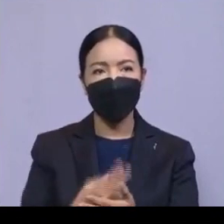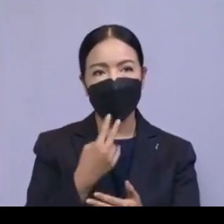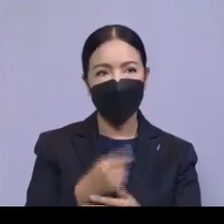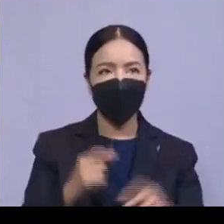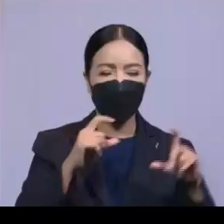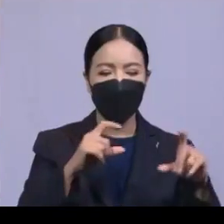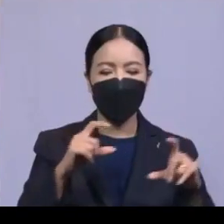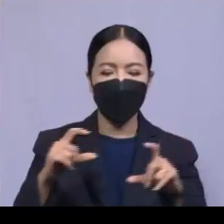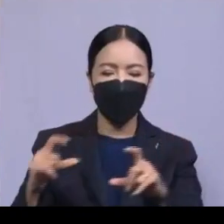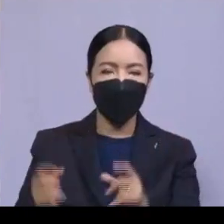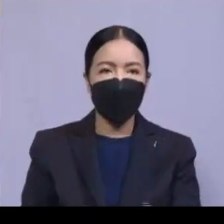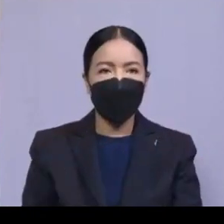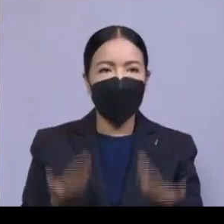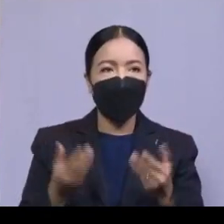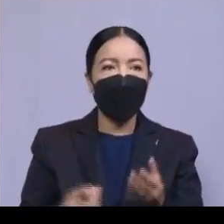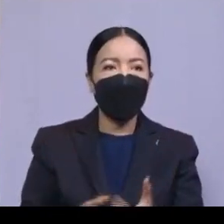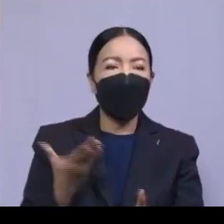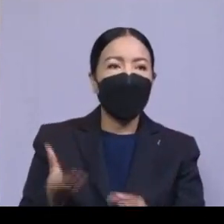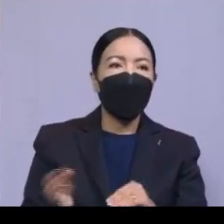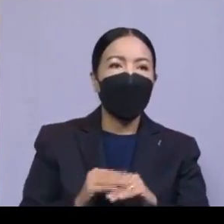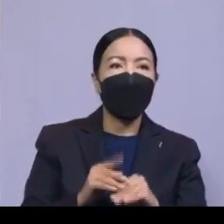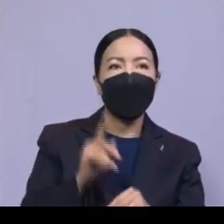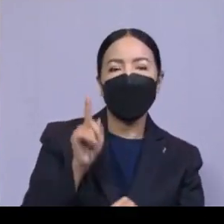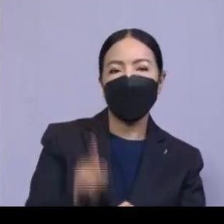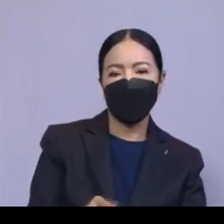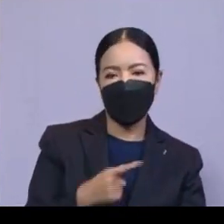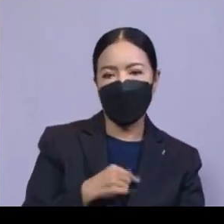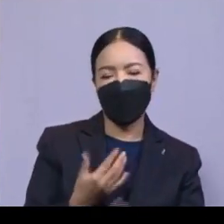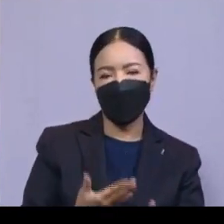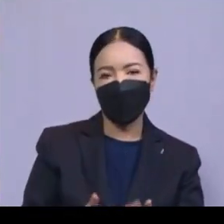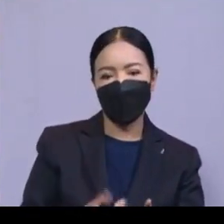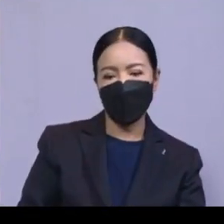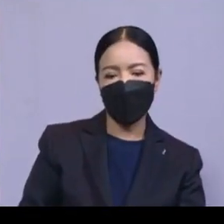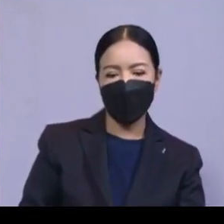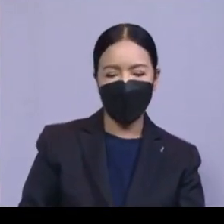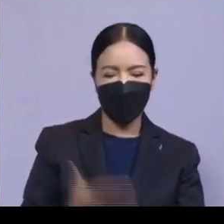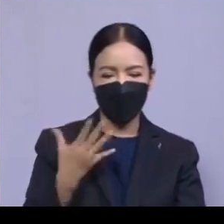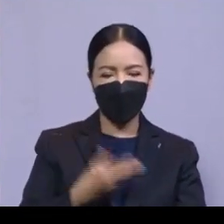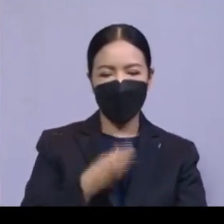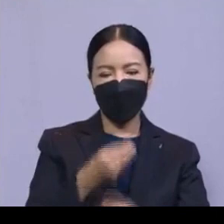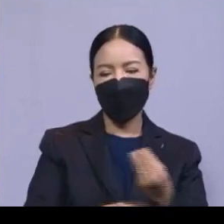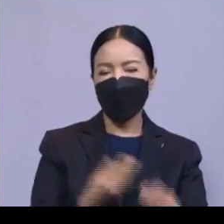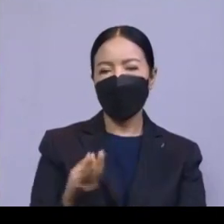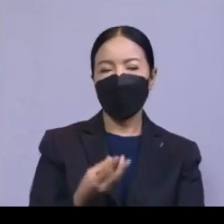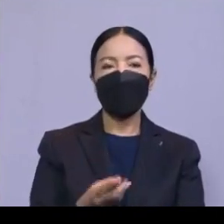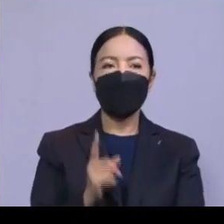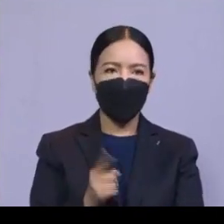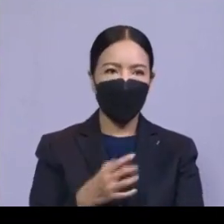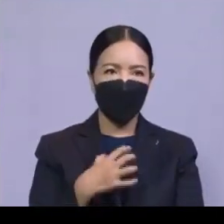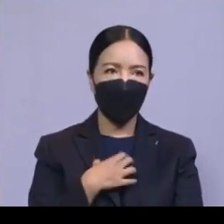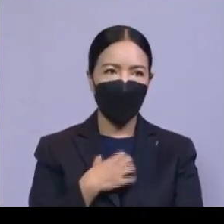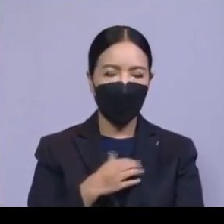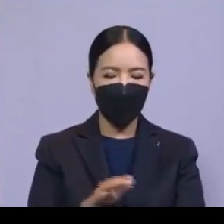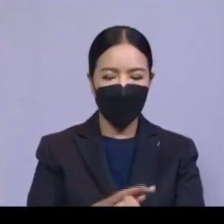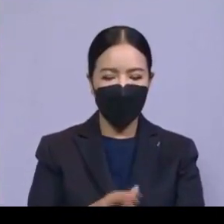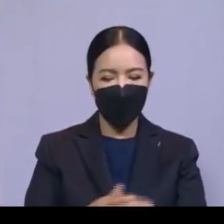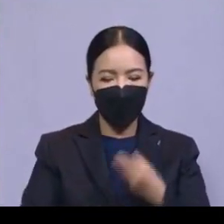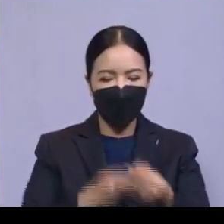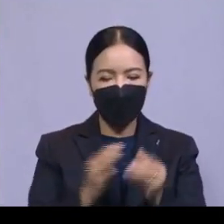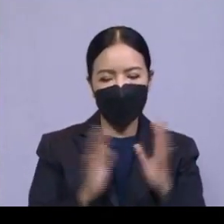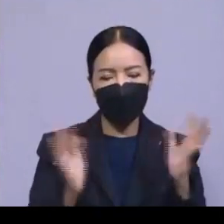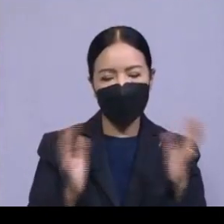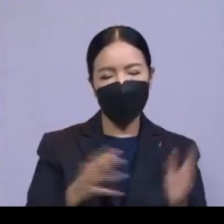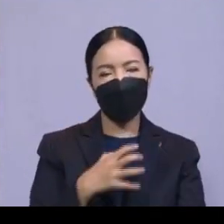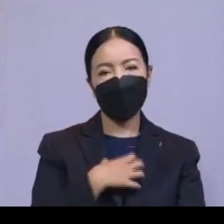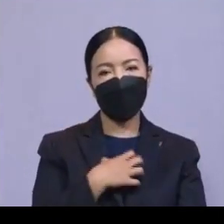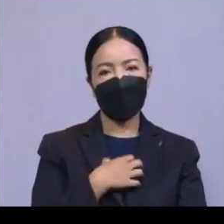มันก็ใช่นะขยับไปหมดเลยนะอันนี้แม่ค้าไม่รถกระบะราคาสูงจะขายได้น้อยจริงๆเขาอยากจะให้ราคามันพอไปได้แต่ถ้าจำนวน